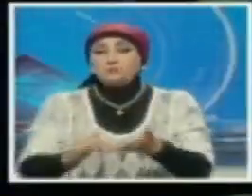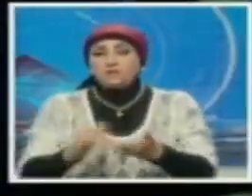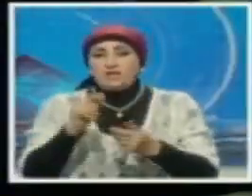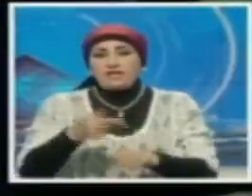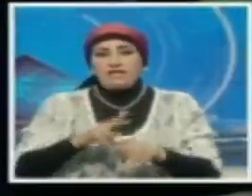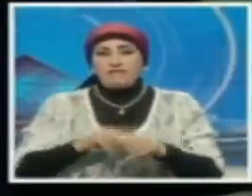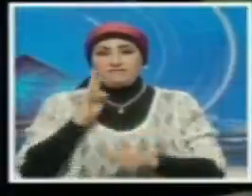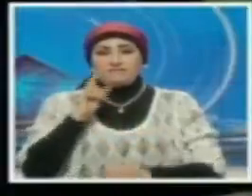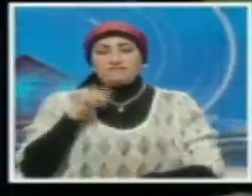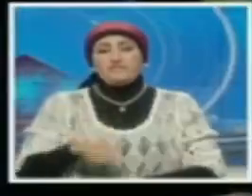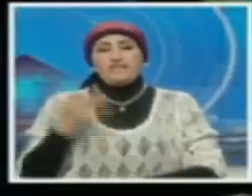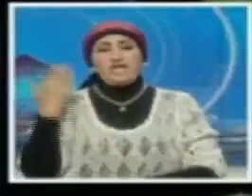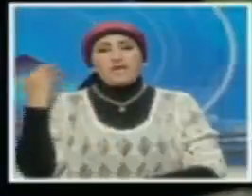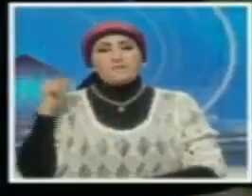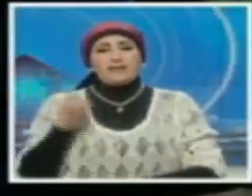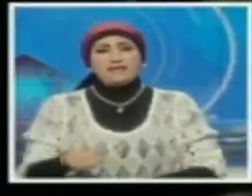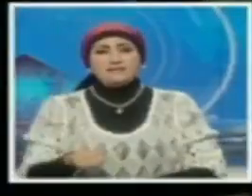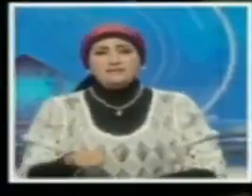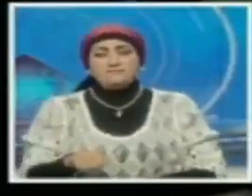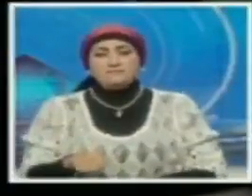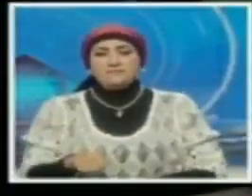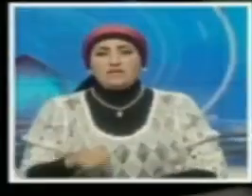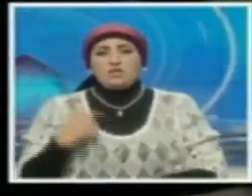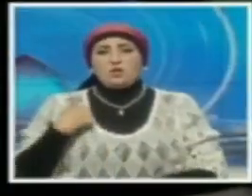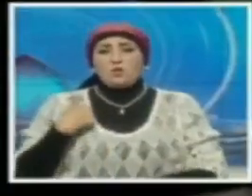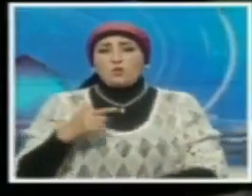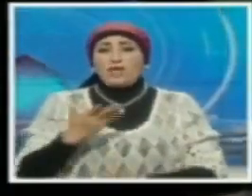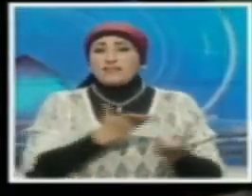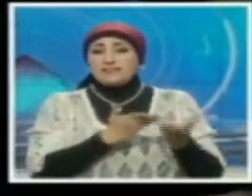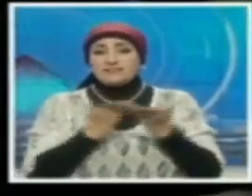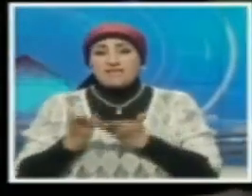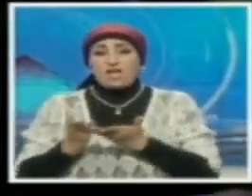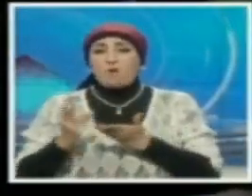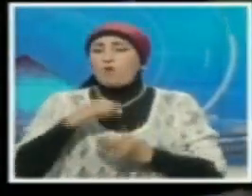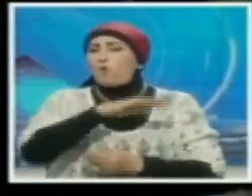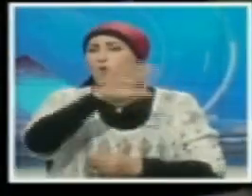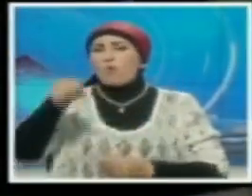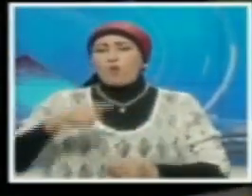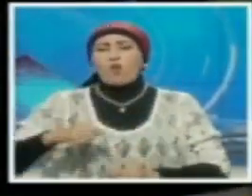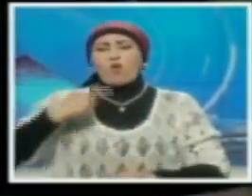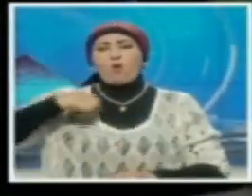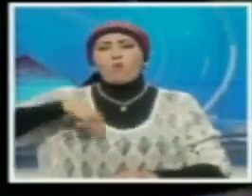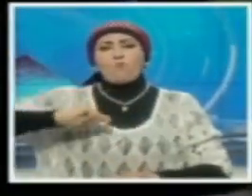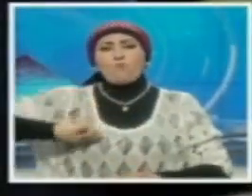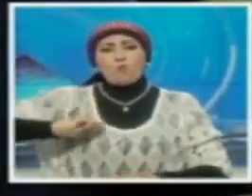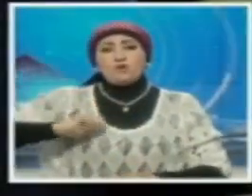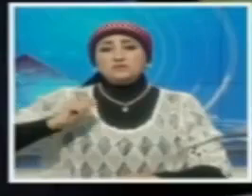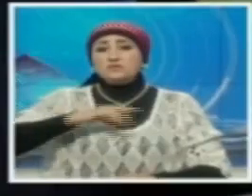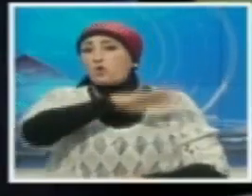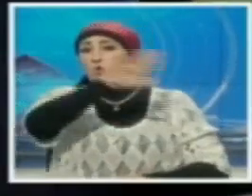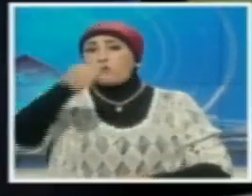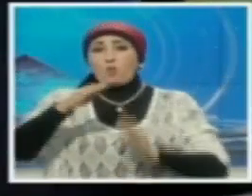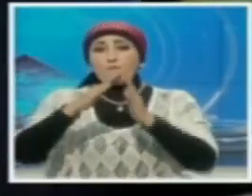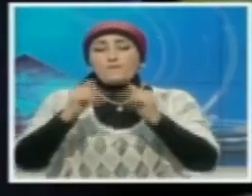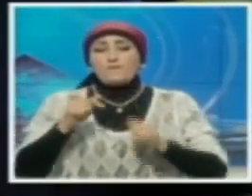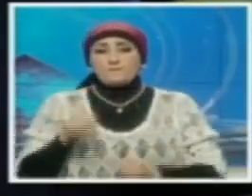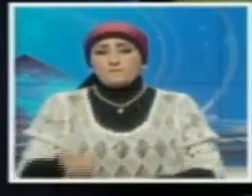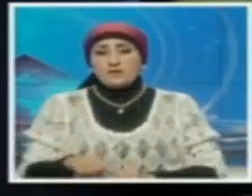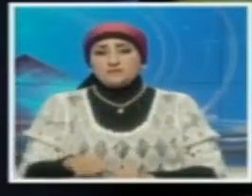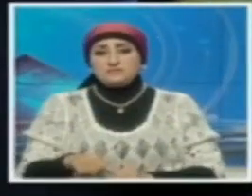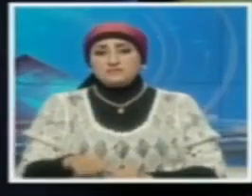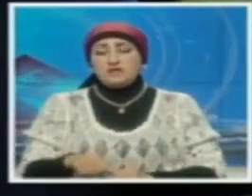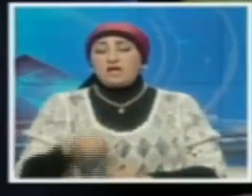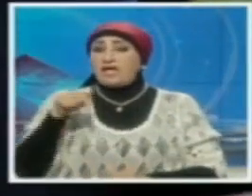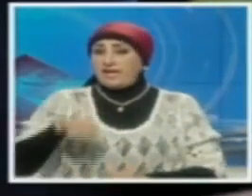أغسطس الماضي، وتم دعوة جميع المواطنين على مستوى الجمهورية ومنها محافظة